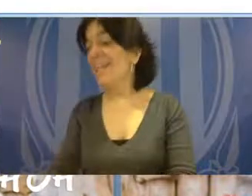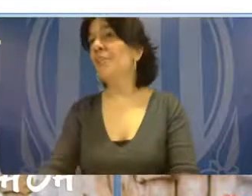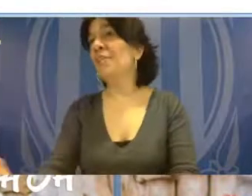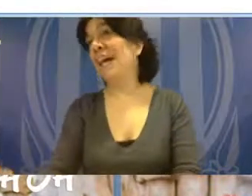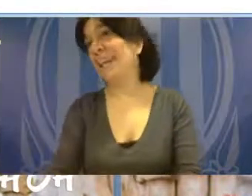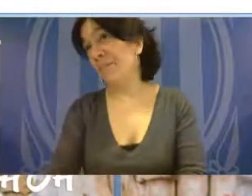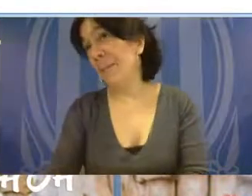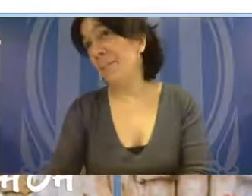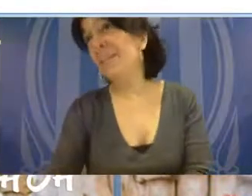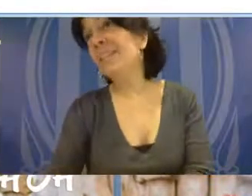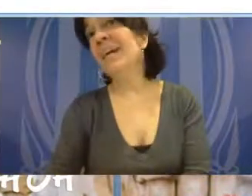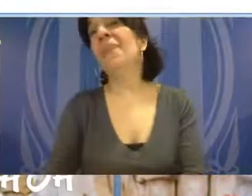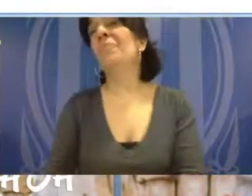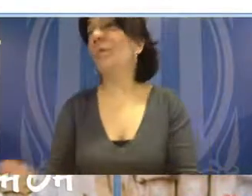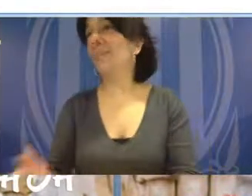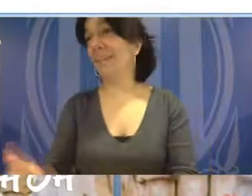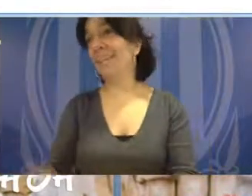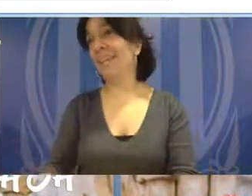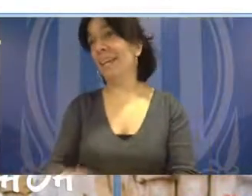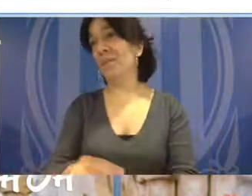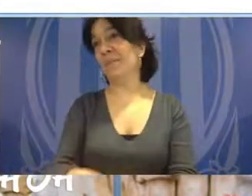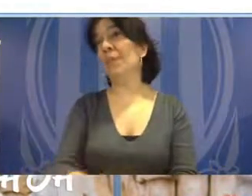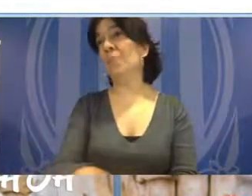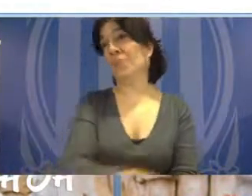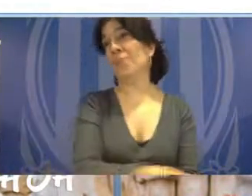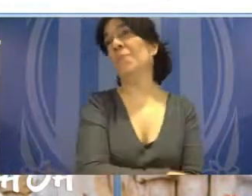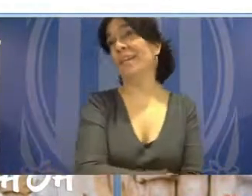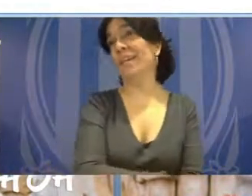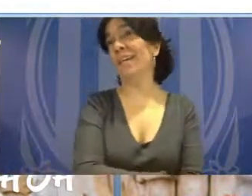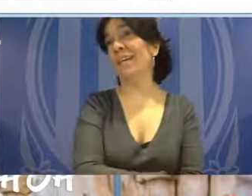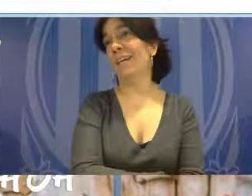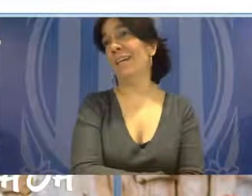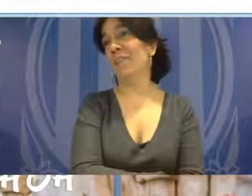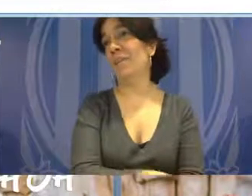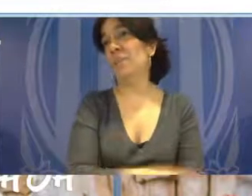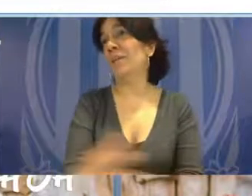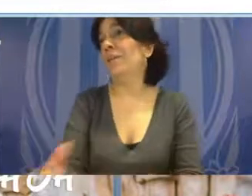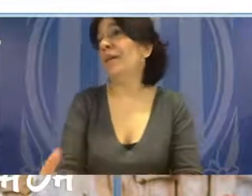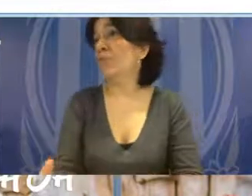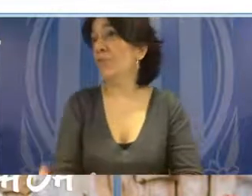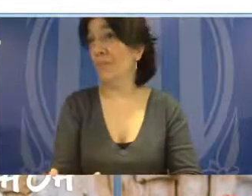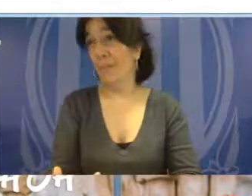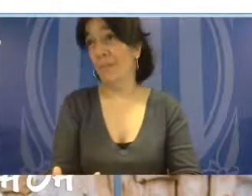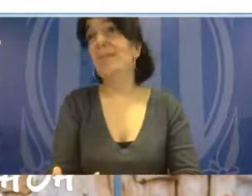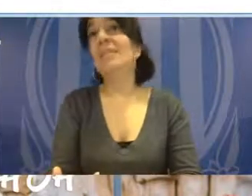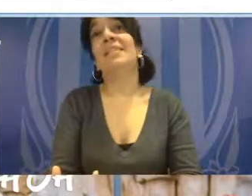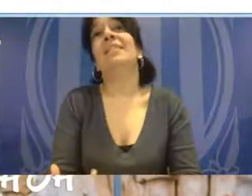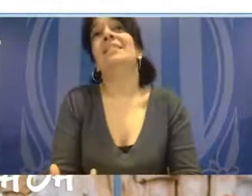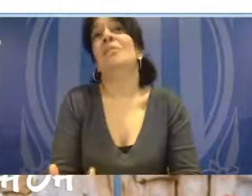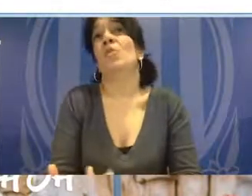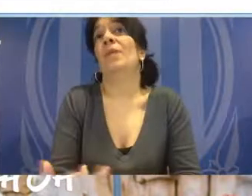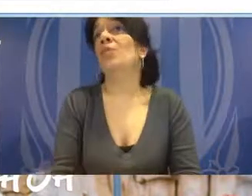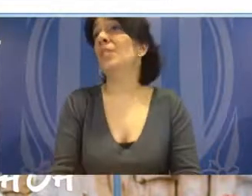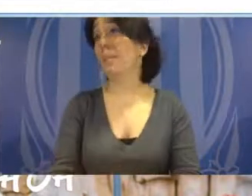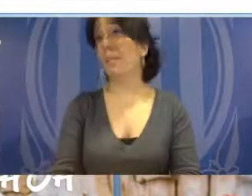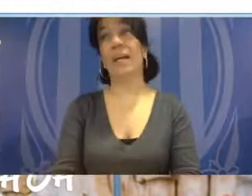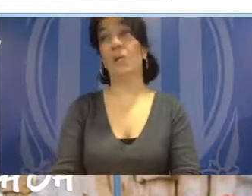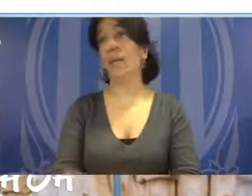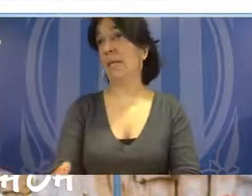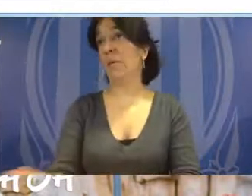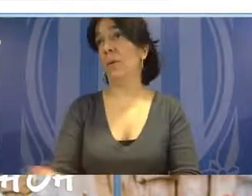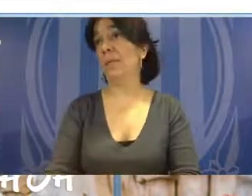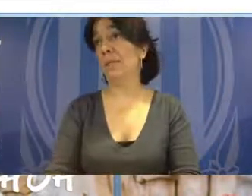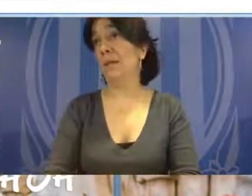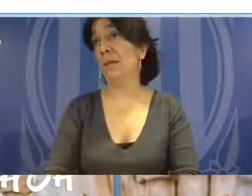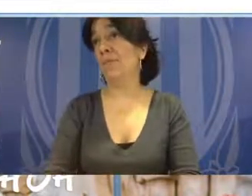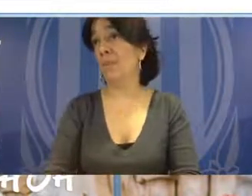i llavors el que fem és preguntar-li si aquella imatge la podem compartir en el Facebook. De vegades ho fem, si sobretot sabem que no